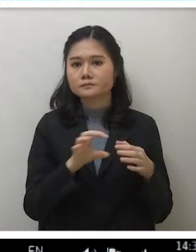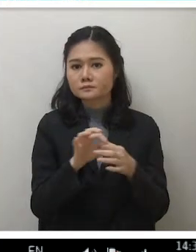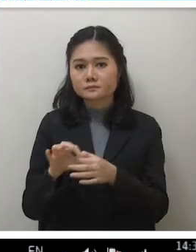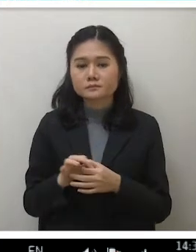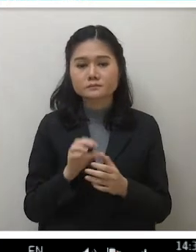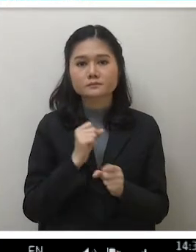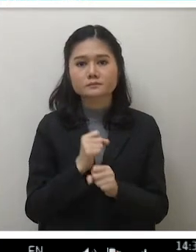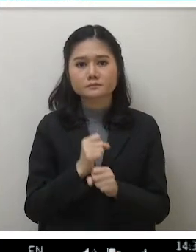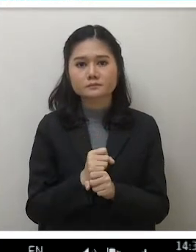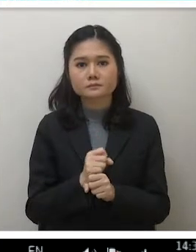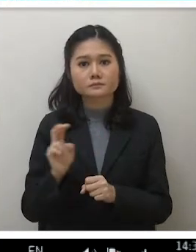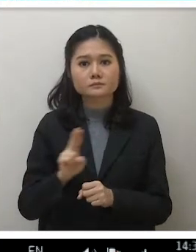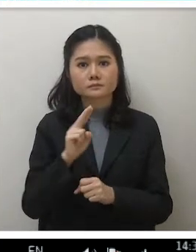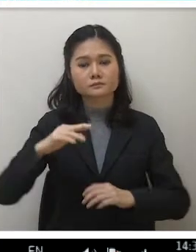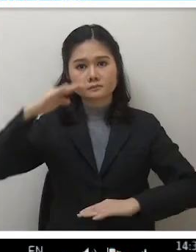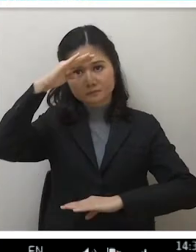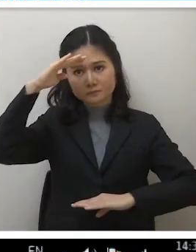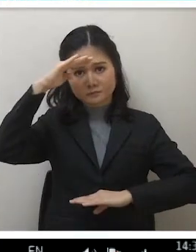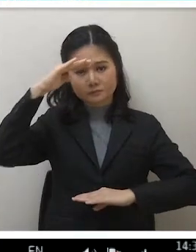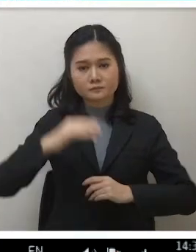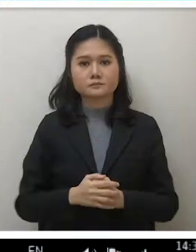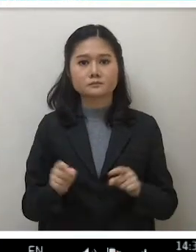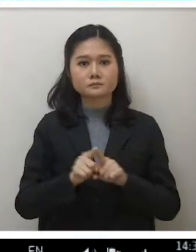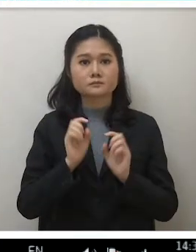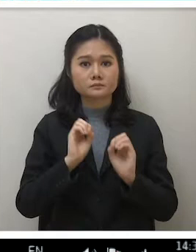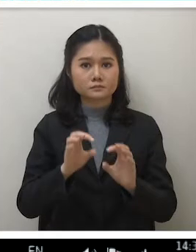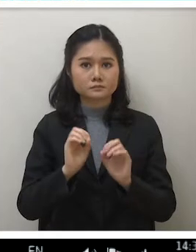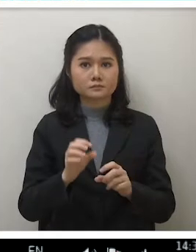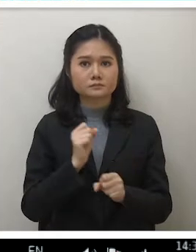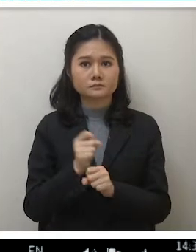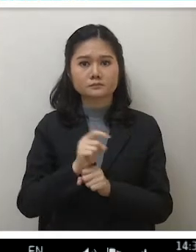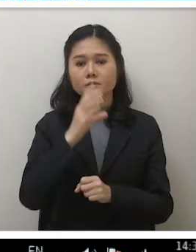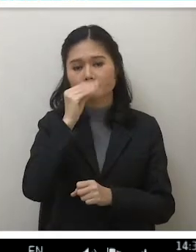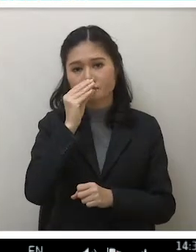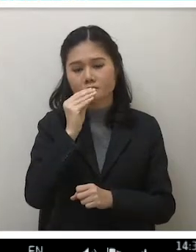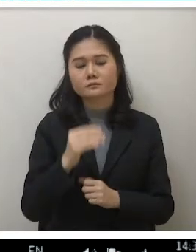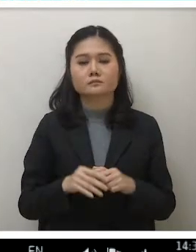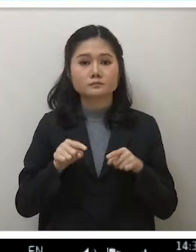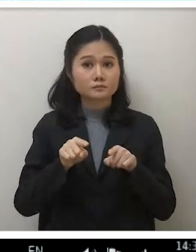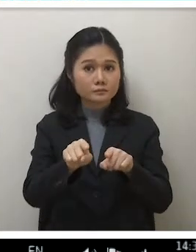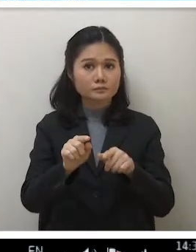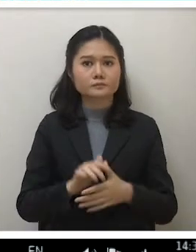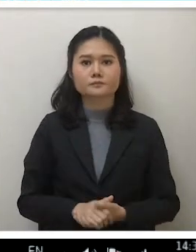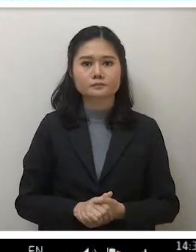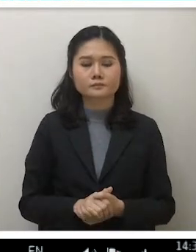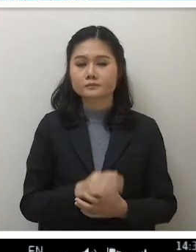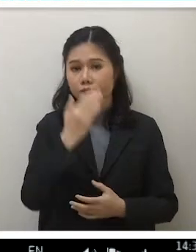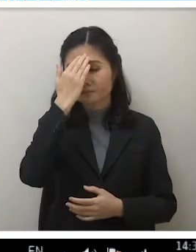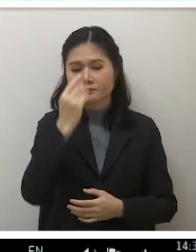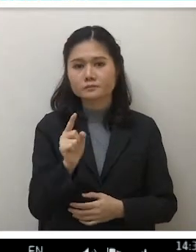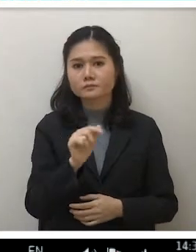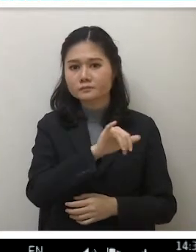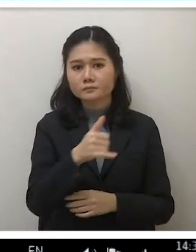ข้องกับการใช้ครึ่งตัวอยู่ก็เลยจะสอนเรื่องการพูดไปด้วยเลยนะครับเพราะว่าบ